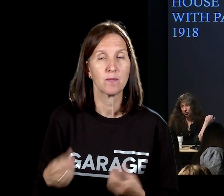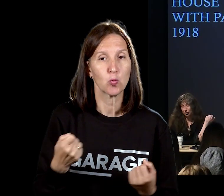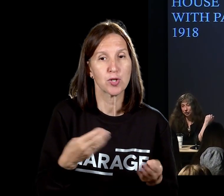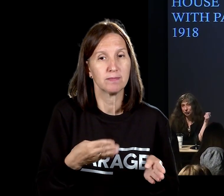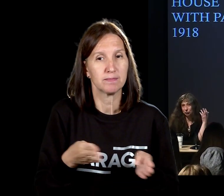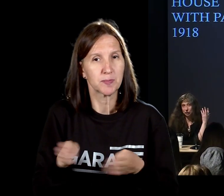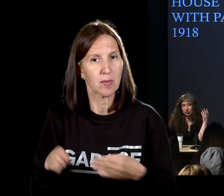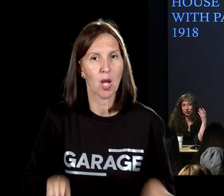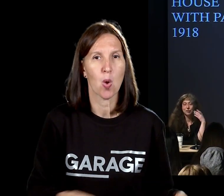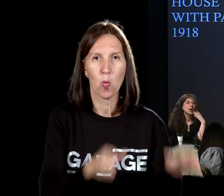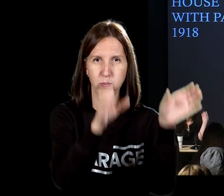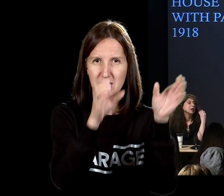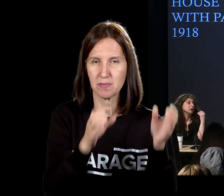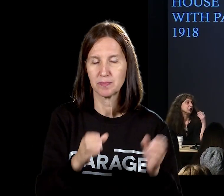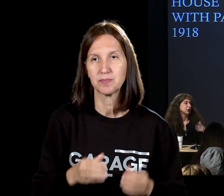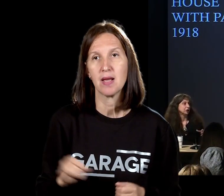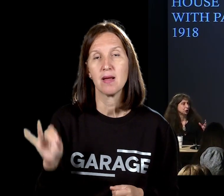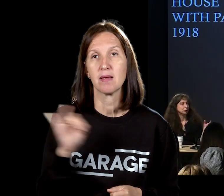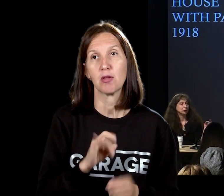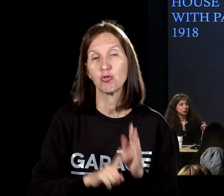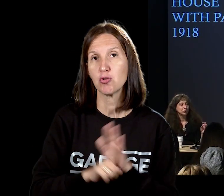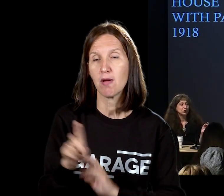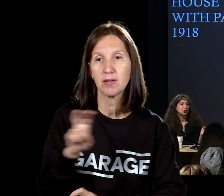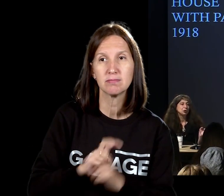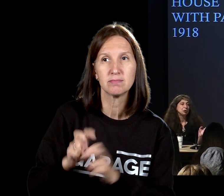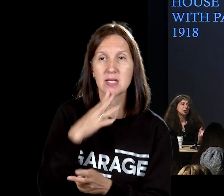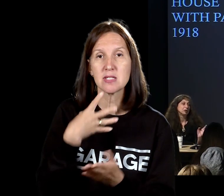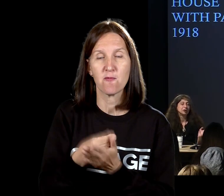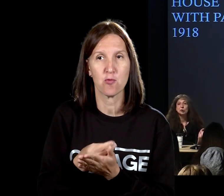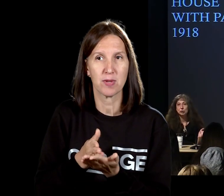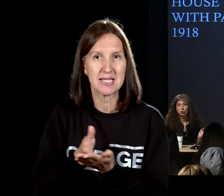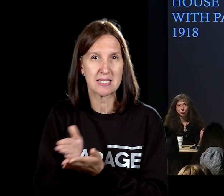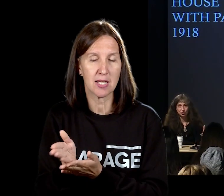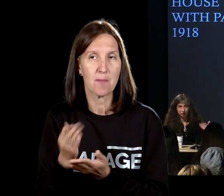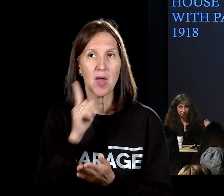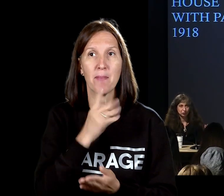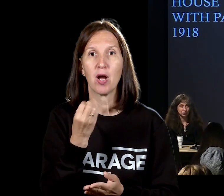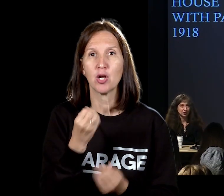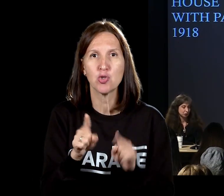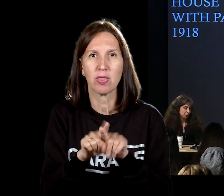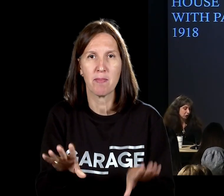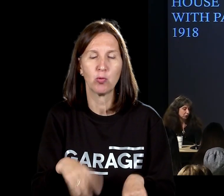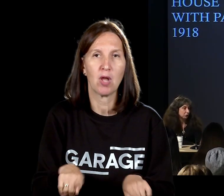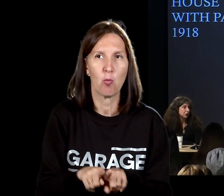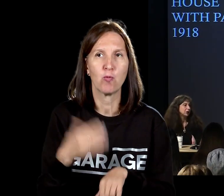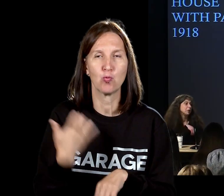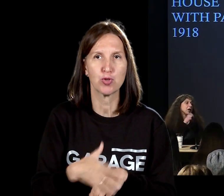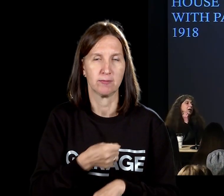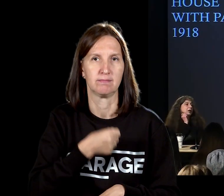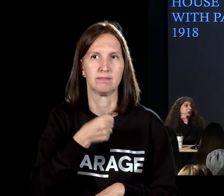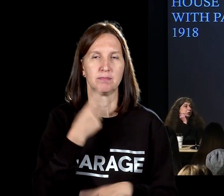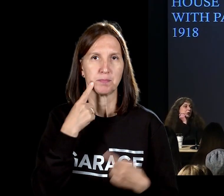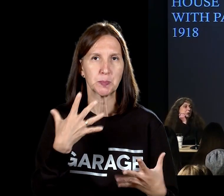штудирование кубизма, да, штудирование, и начинает нащупывать свой стиль, еще не, совсем не похожий на такого зрелого Миро, которого мы